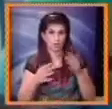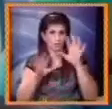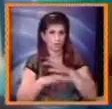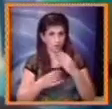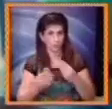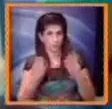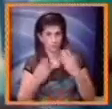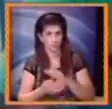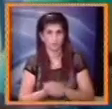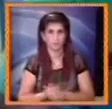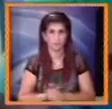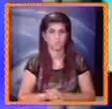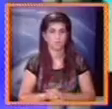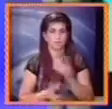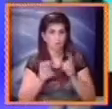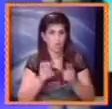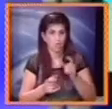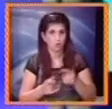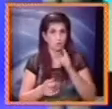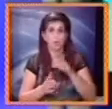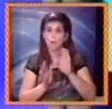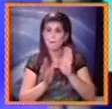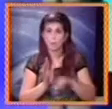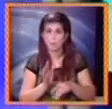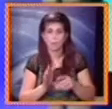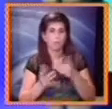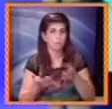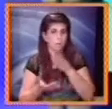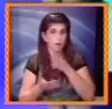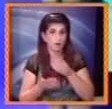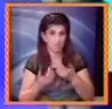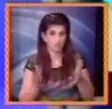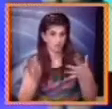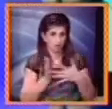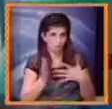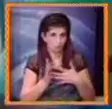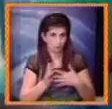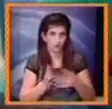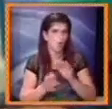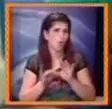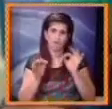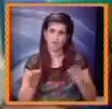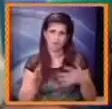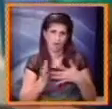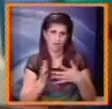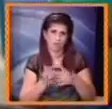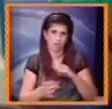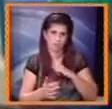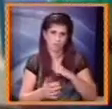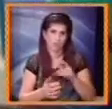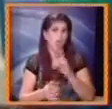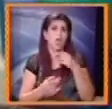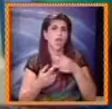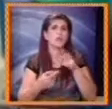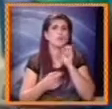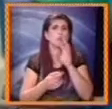טוב. ערב טוב. התושבים מתלוננים על לא פחות ממחדל. נפתחה חקירה בעניין? לא, לא נפתחה חקירה בעניין, כי אף אחד לא